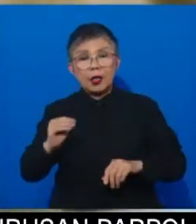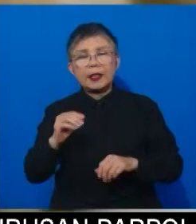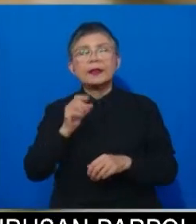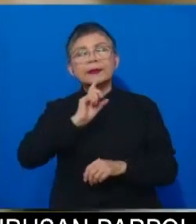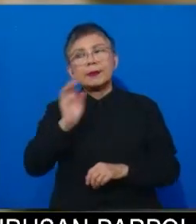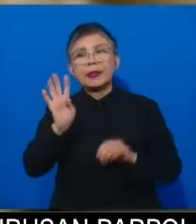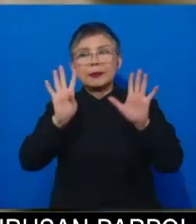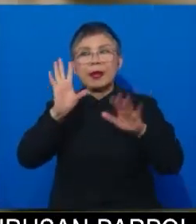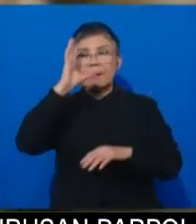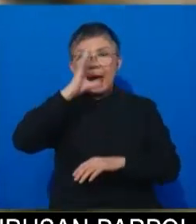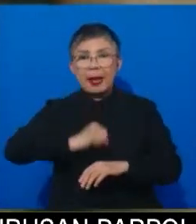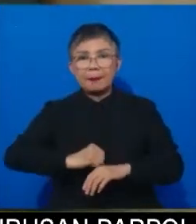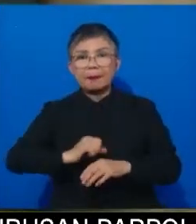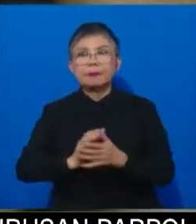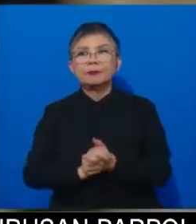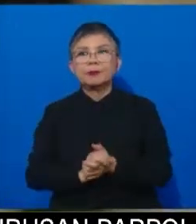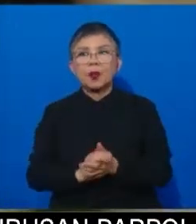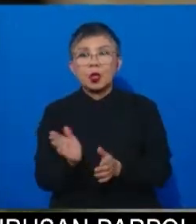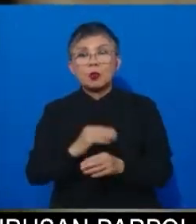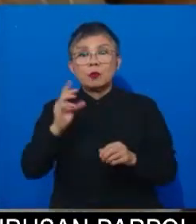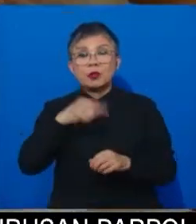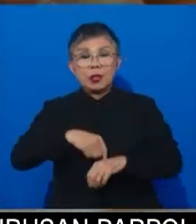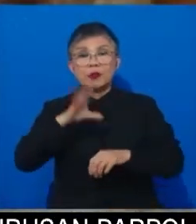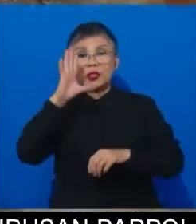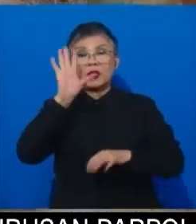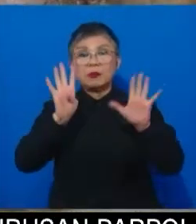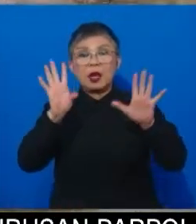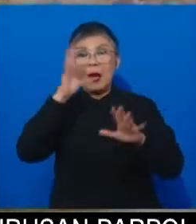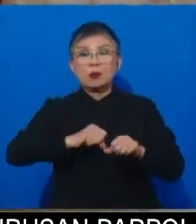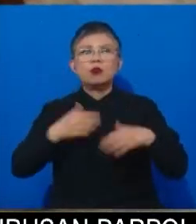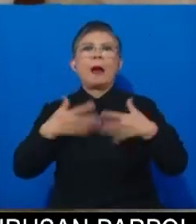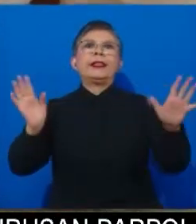malam. Biasanya tak sampai pukul 9 malam, martabak balung